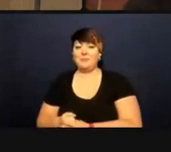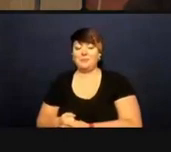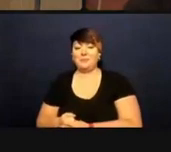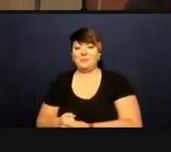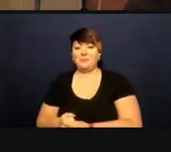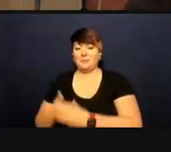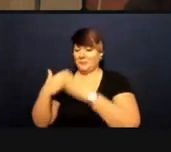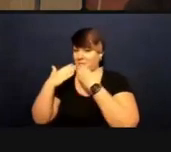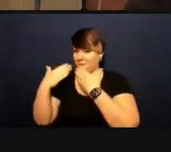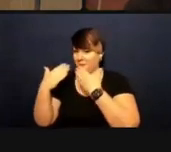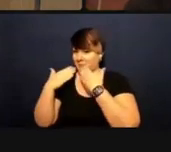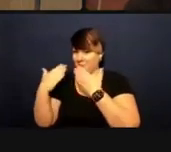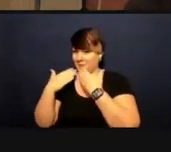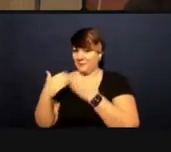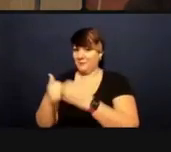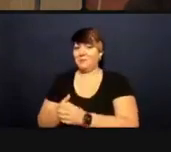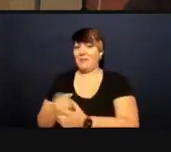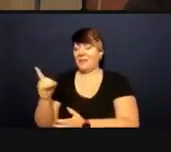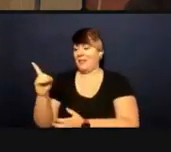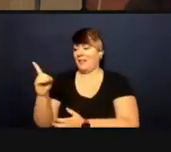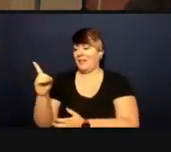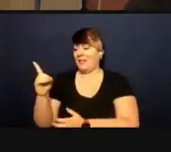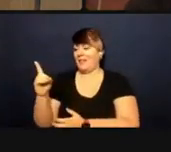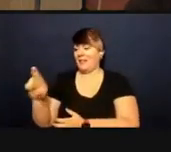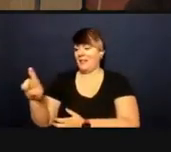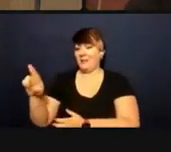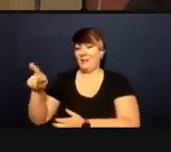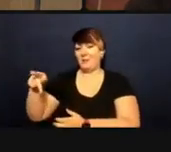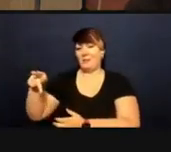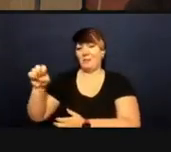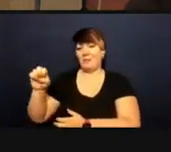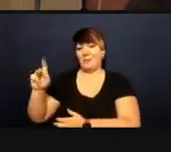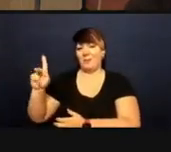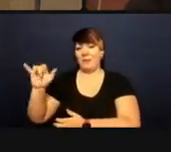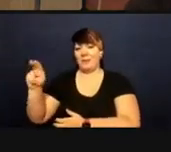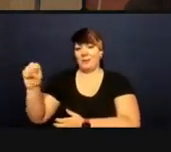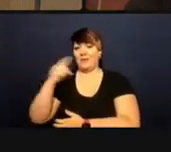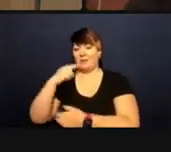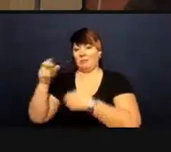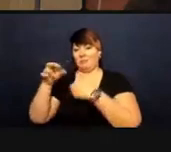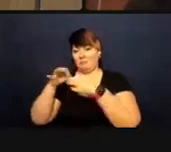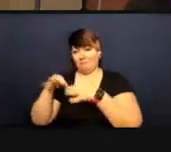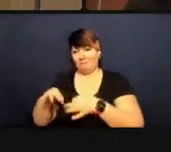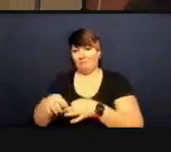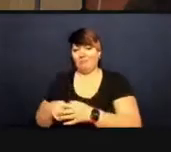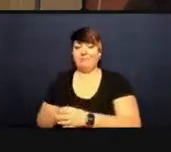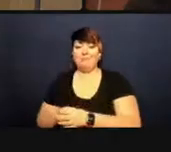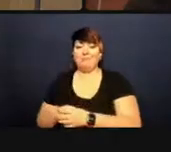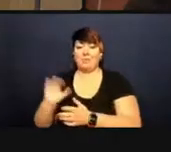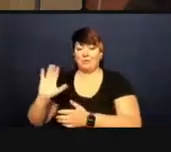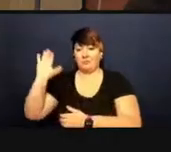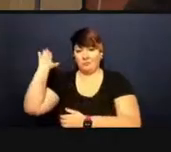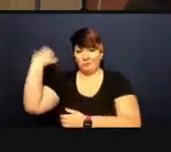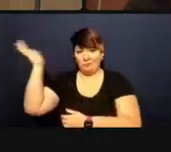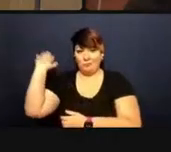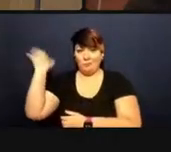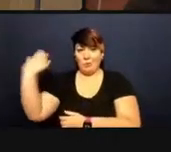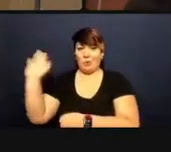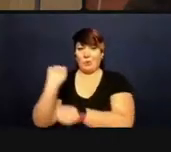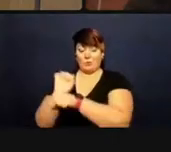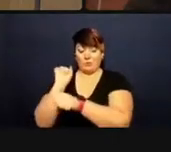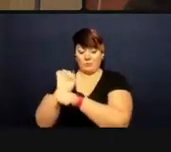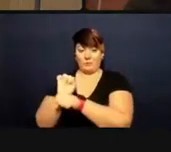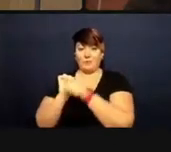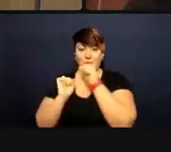Asante Bipora. Asante Dr. Parkins kwa wasilisho lako na kazi